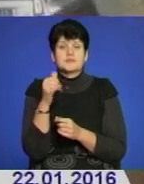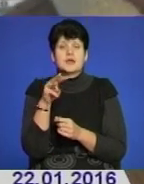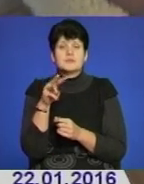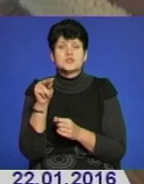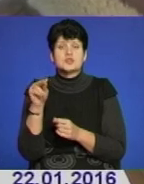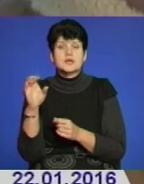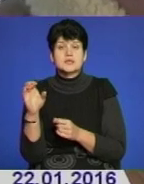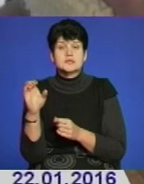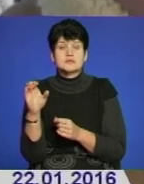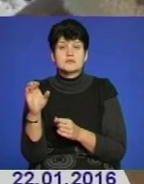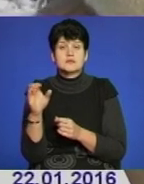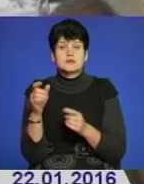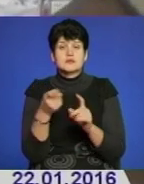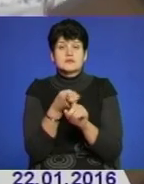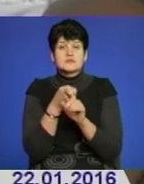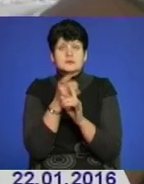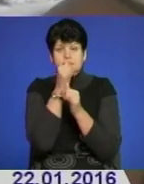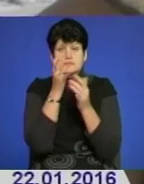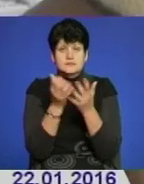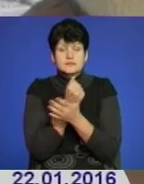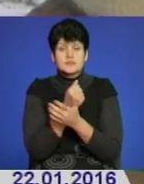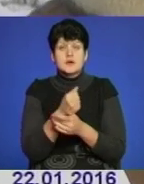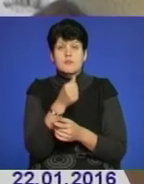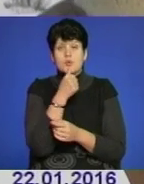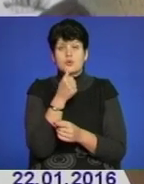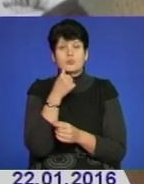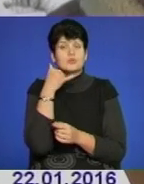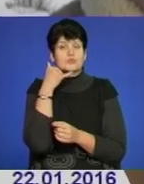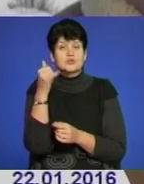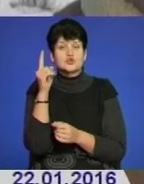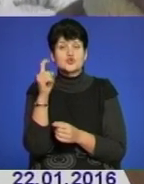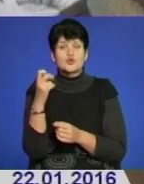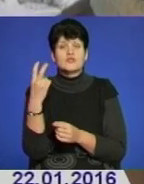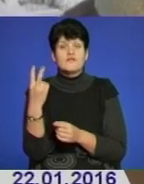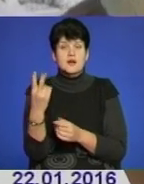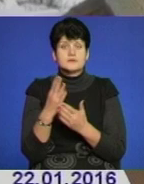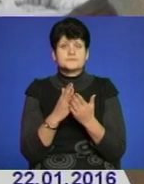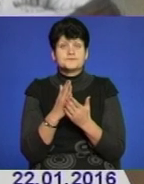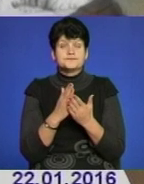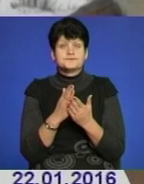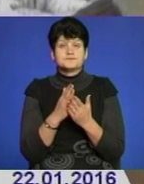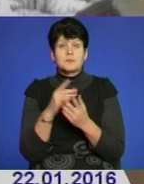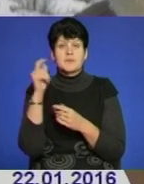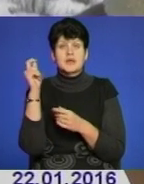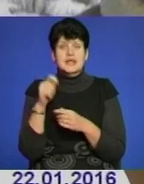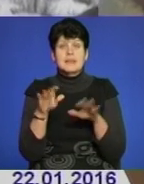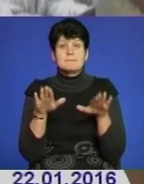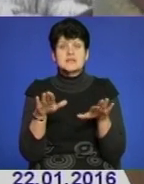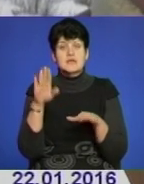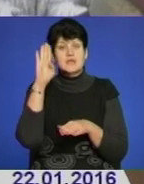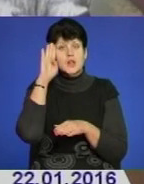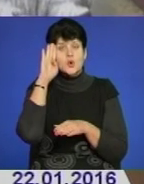МЧС, але щось збій зв'язку було. Попробував набрати 102 службу. Приїхали місцеві